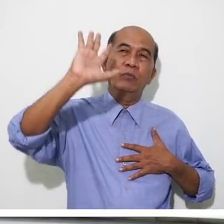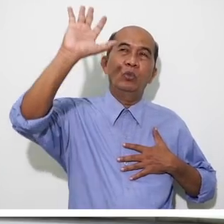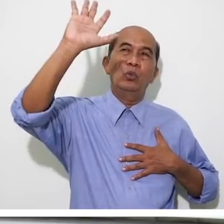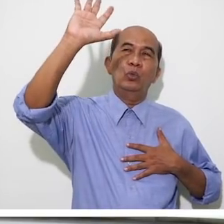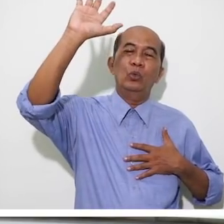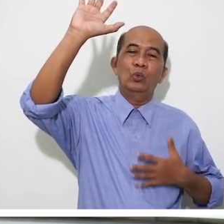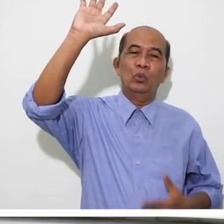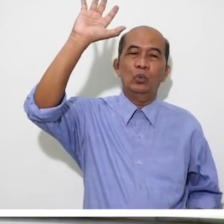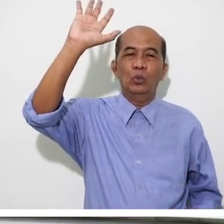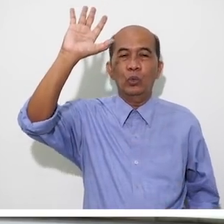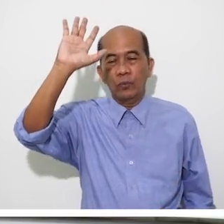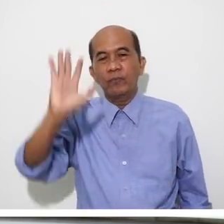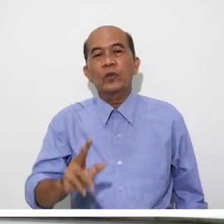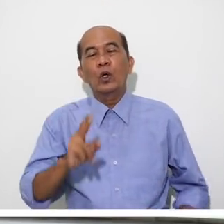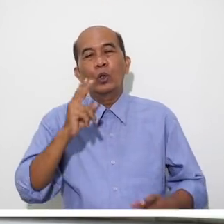milik-Mu.